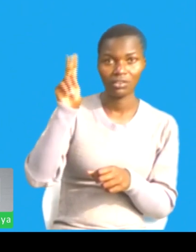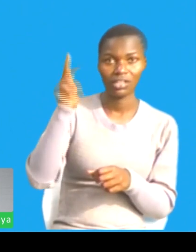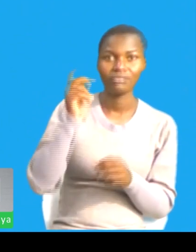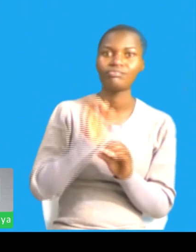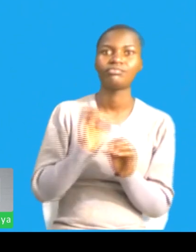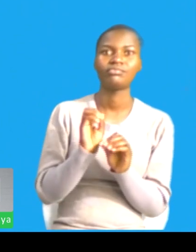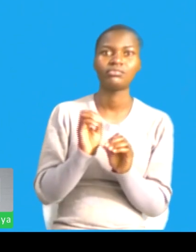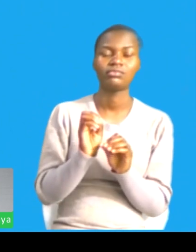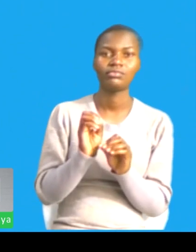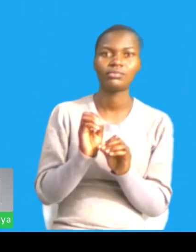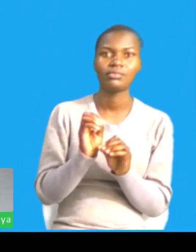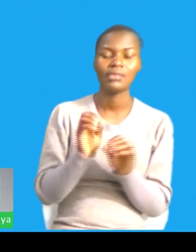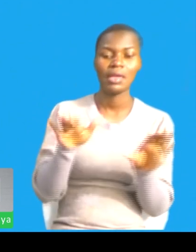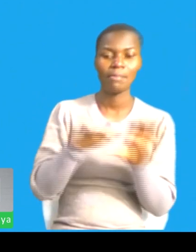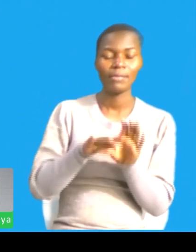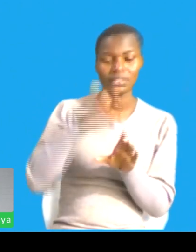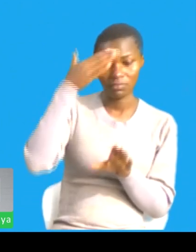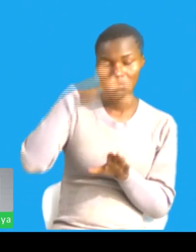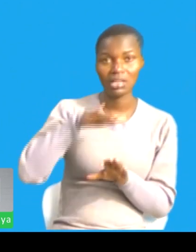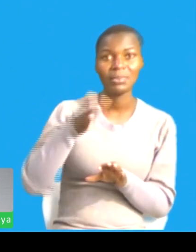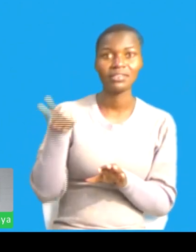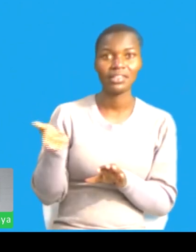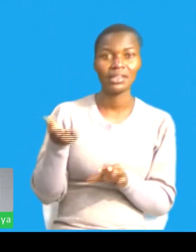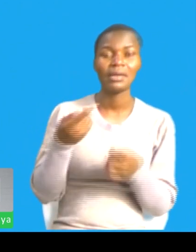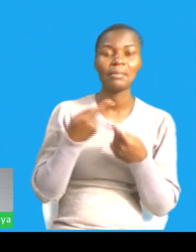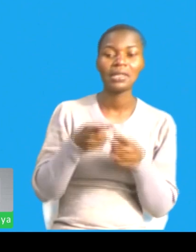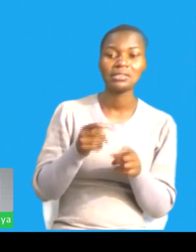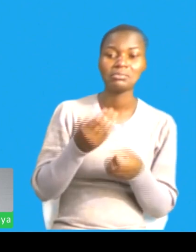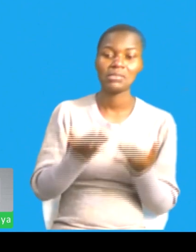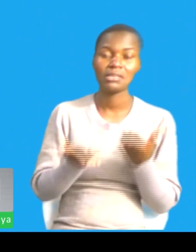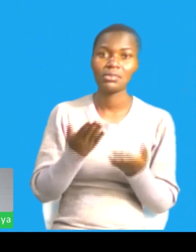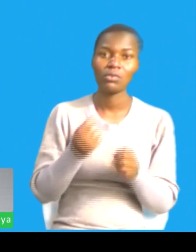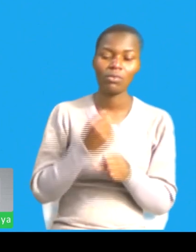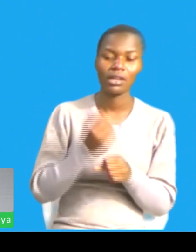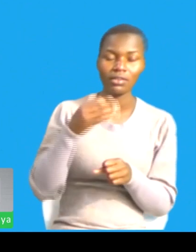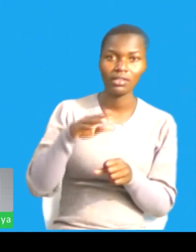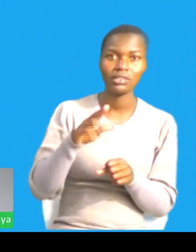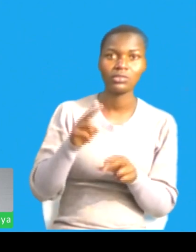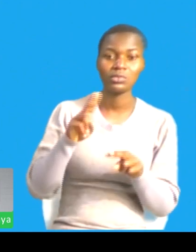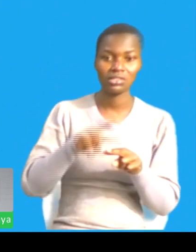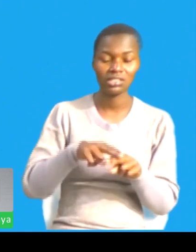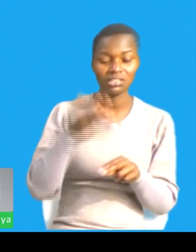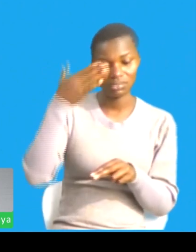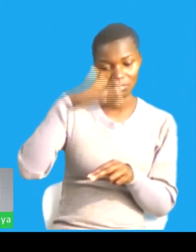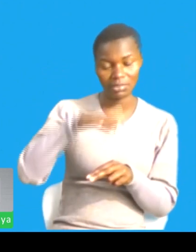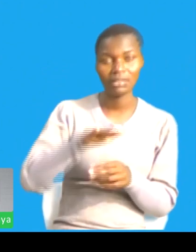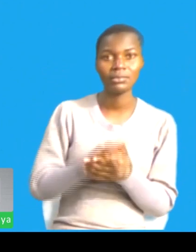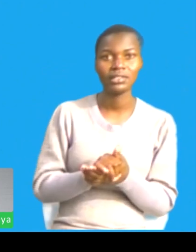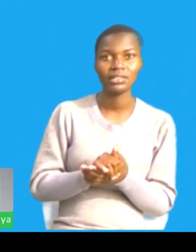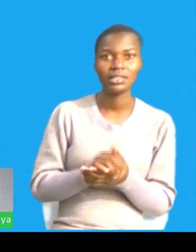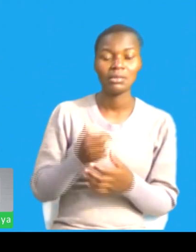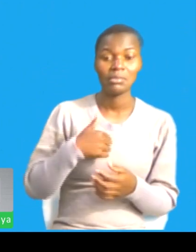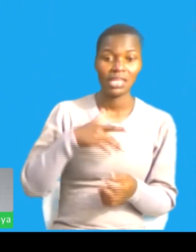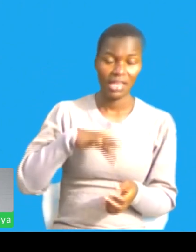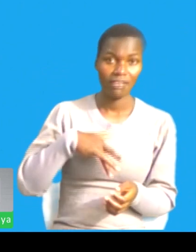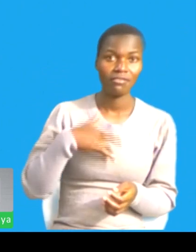wako pale, lakini ni kama kazi yao ni kuingia tu bunge wakae alafu watoke. And that's why for me, I feel people like Jen